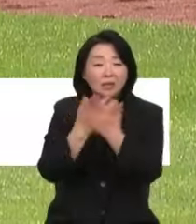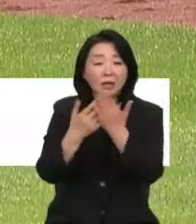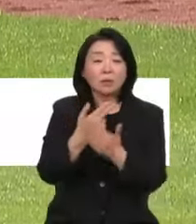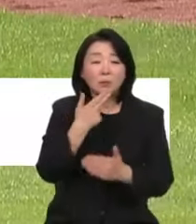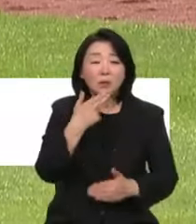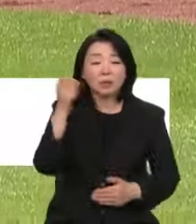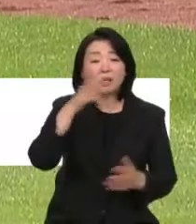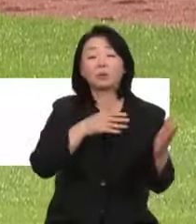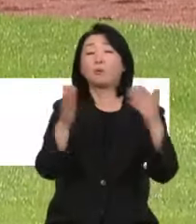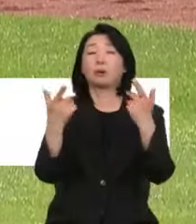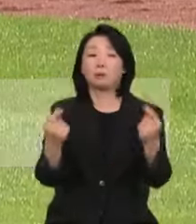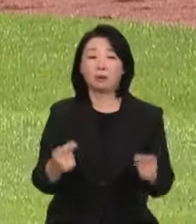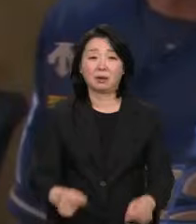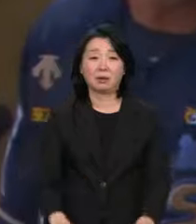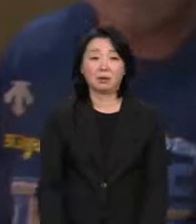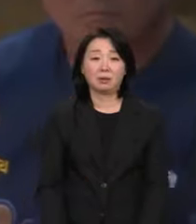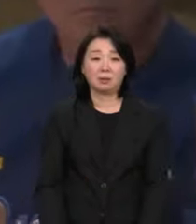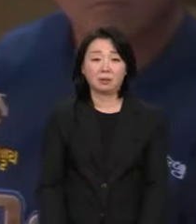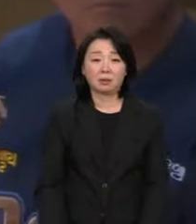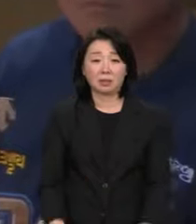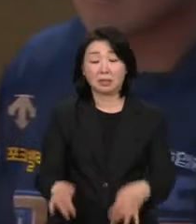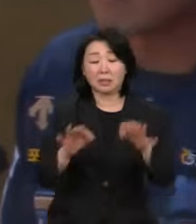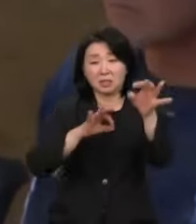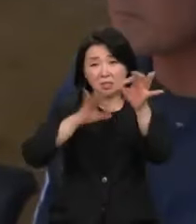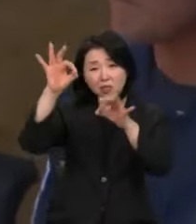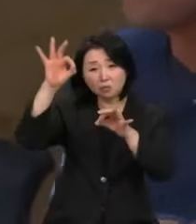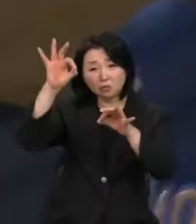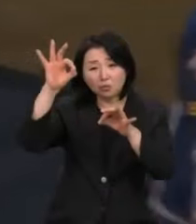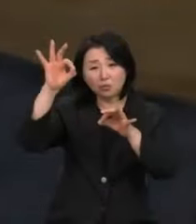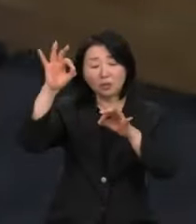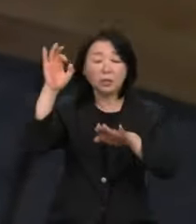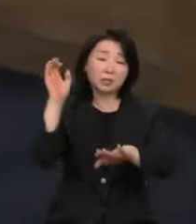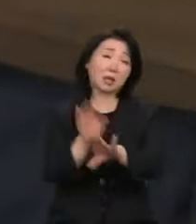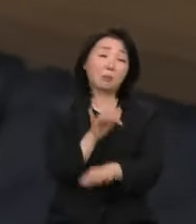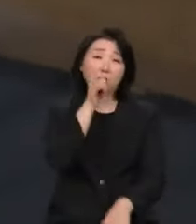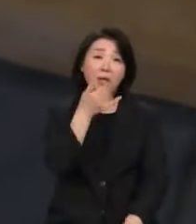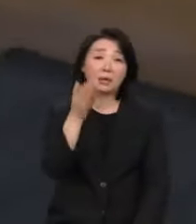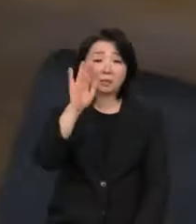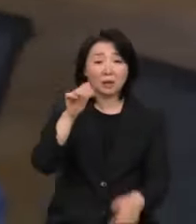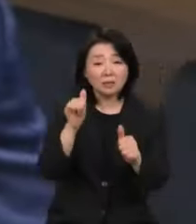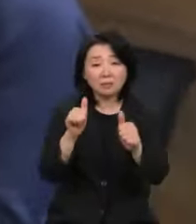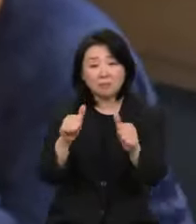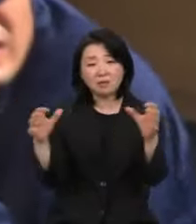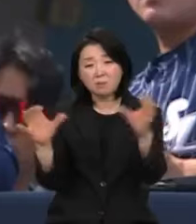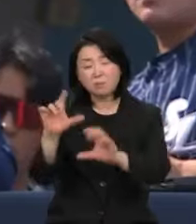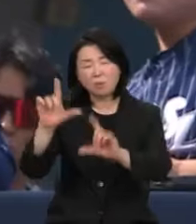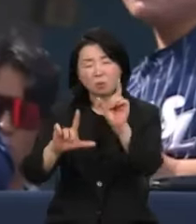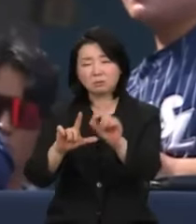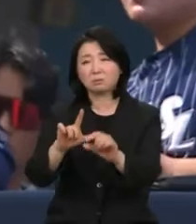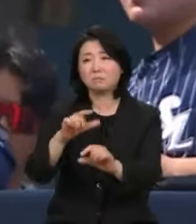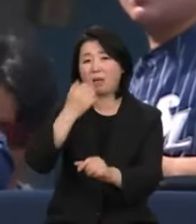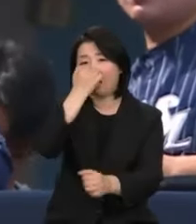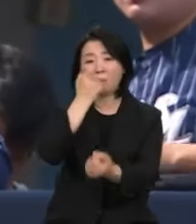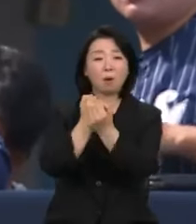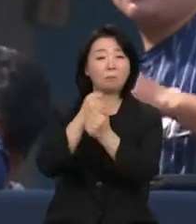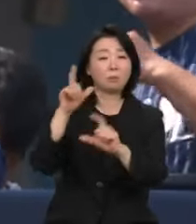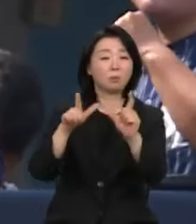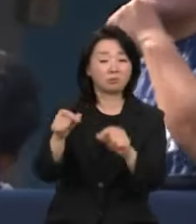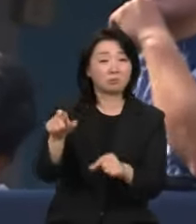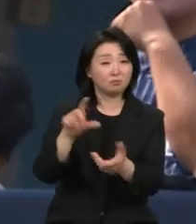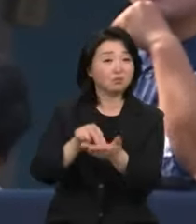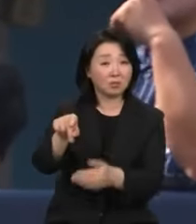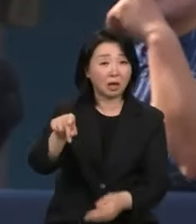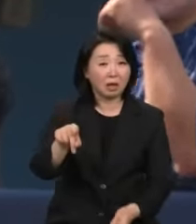되는데 넘어가 본 거잖아. 실수에서 비롯된 오심인데 이후 심판진의 태도가 더 문제였습니다.